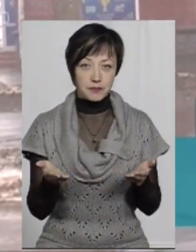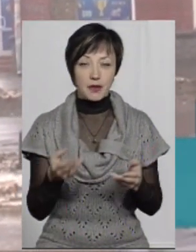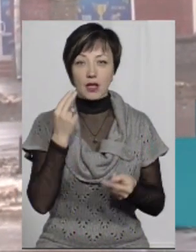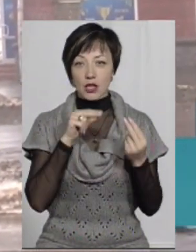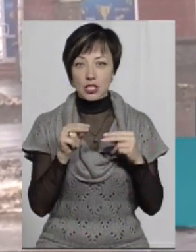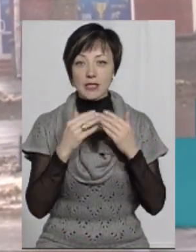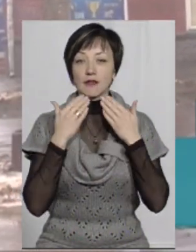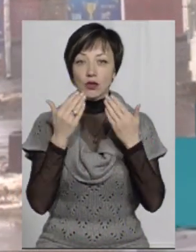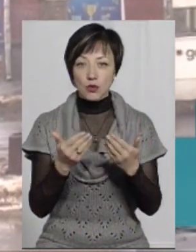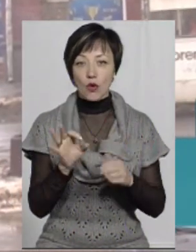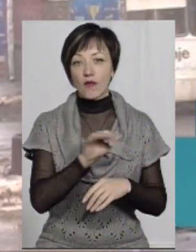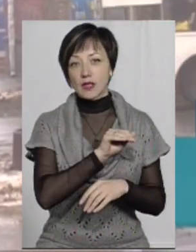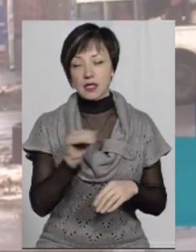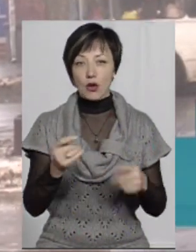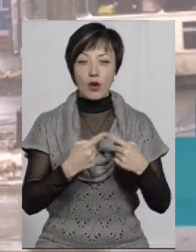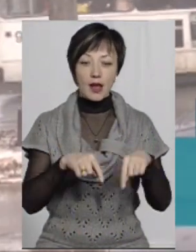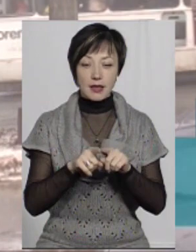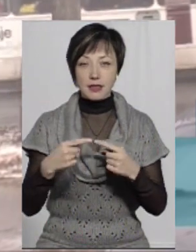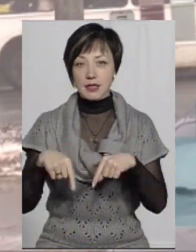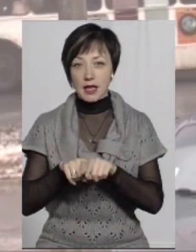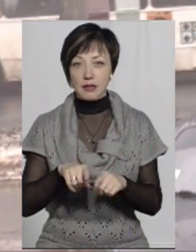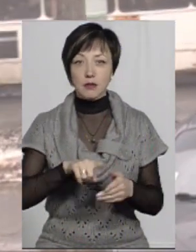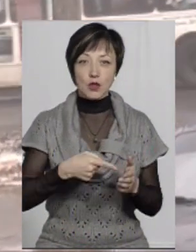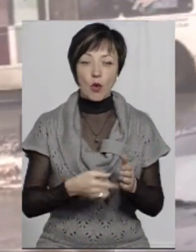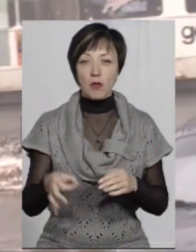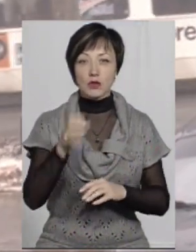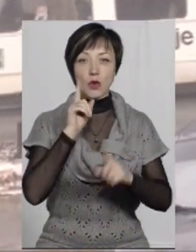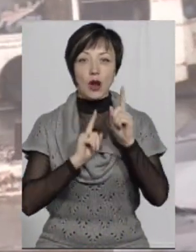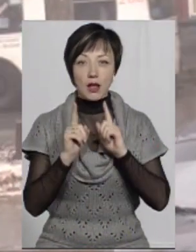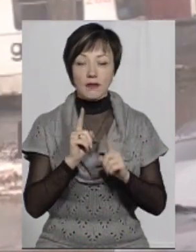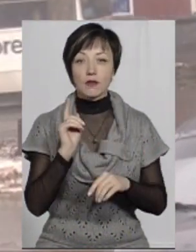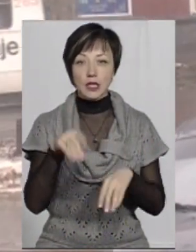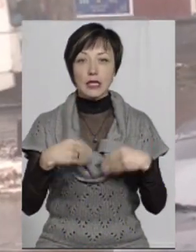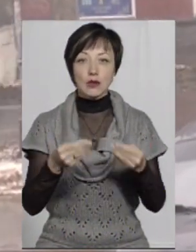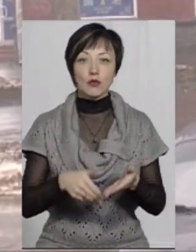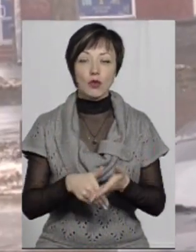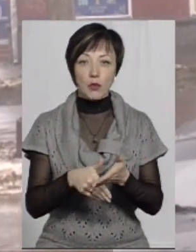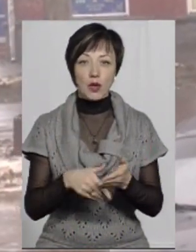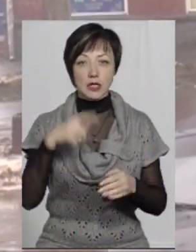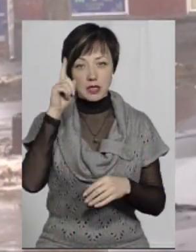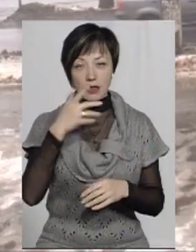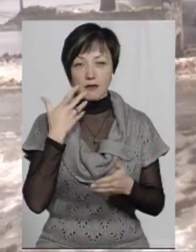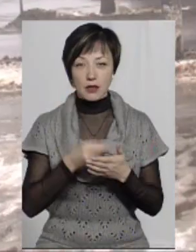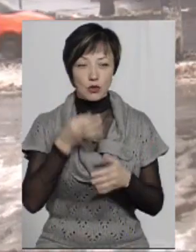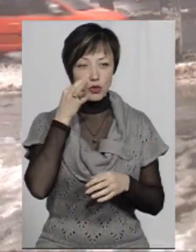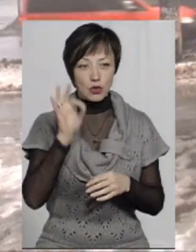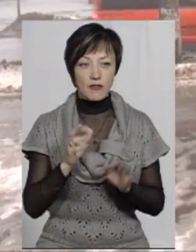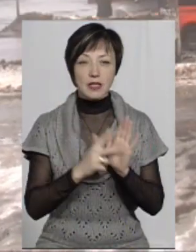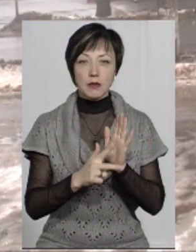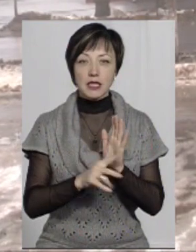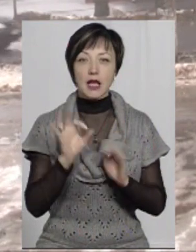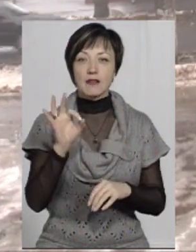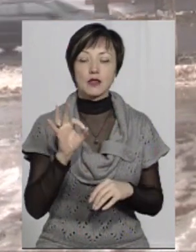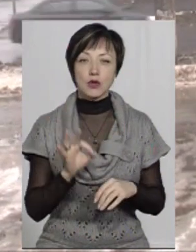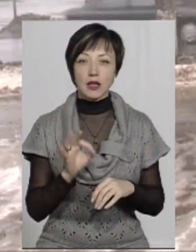Ліпше ж звернутися в якісь офіційні організації, ті самі навіть міську чи обласну раду, вони нададуть допомогу, я вже знаю з власного досвіду.